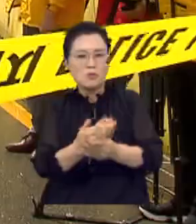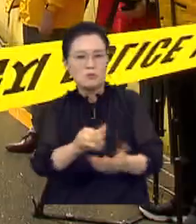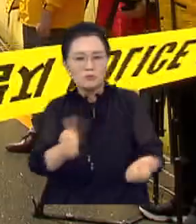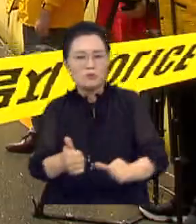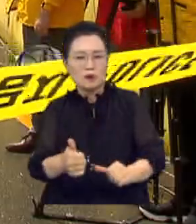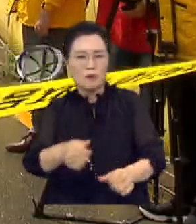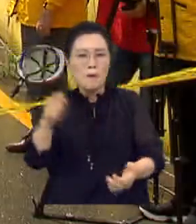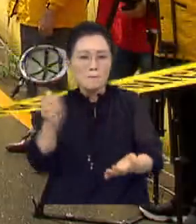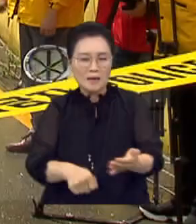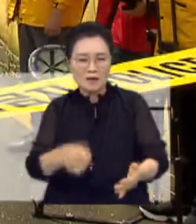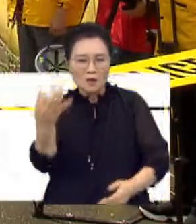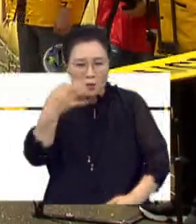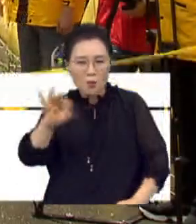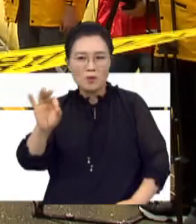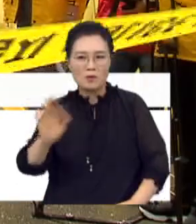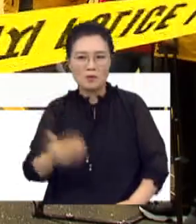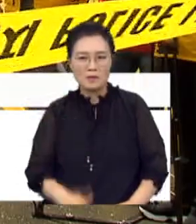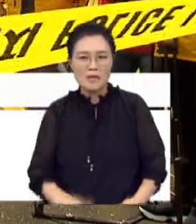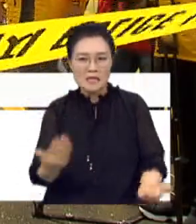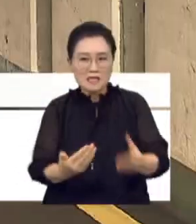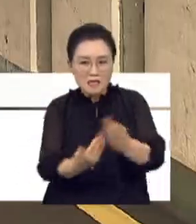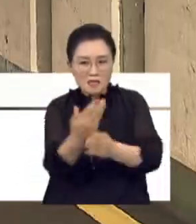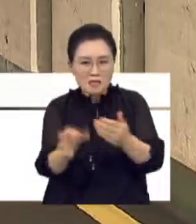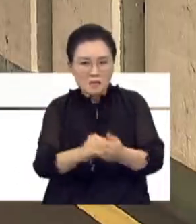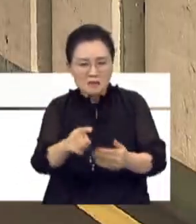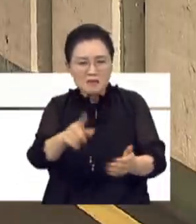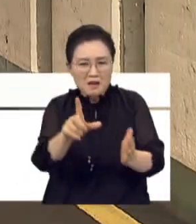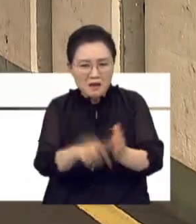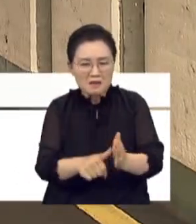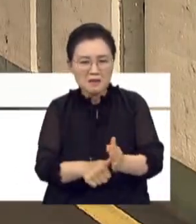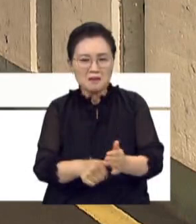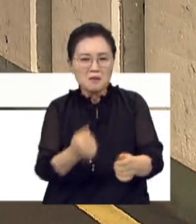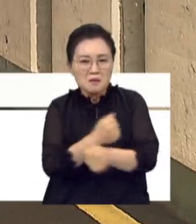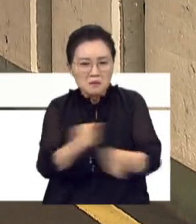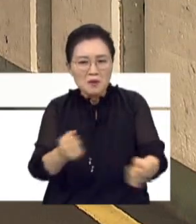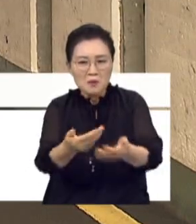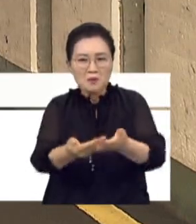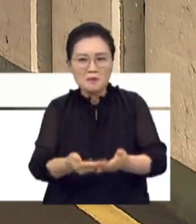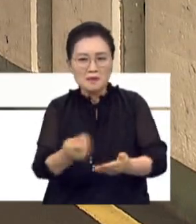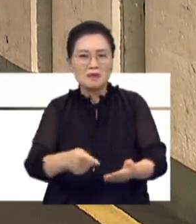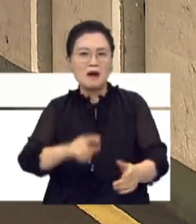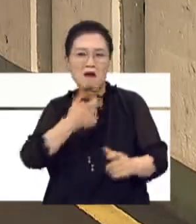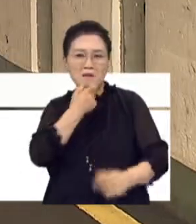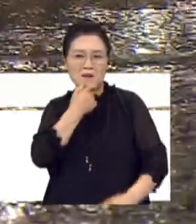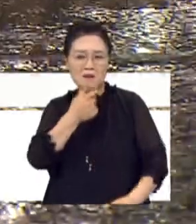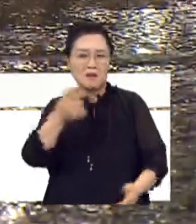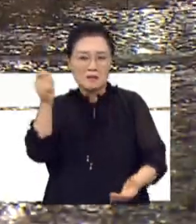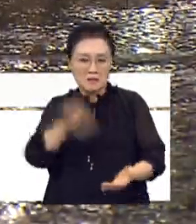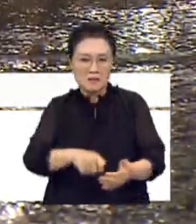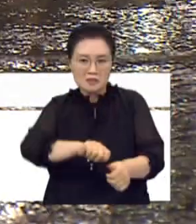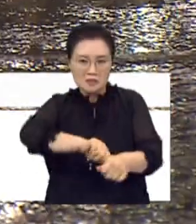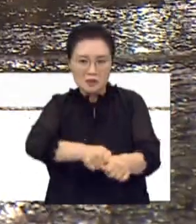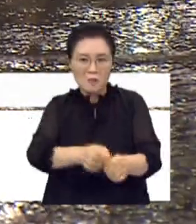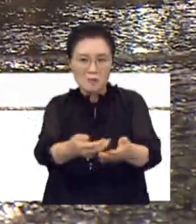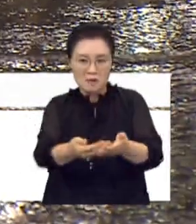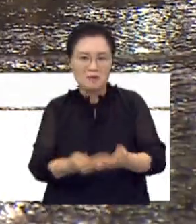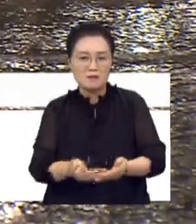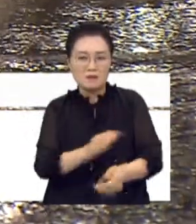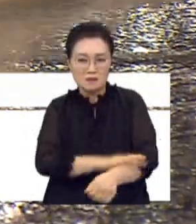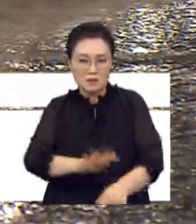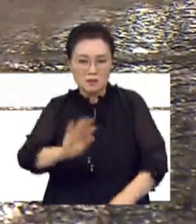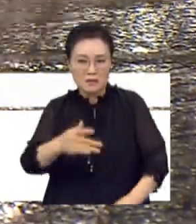뭐 이 책이 내는 헤딩 아시는분들 향해 내 몸에 까이는 스스로 받으시겠습니까 카이와 스텟이 이만 상품 개 김가 전능